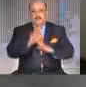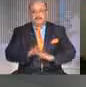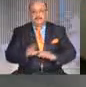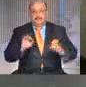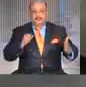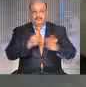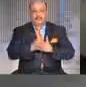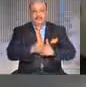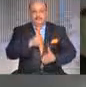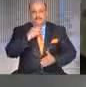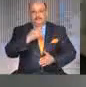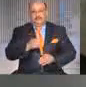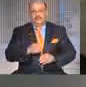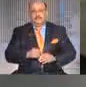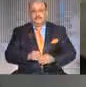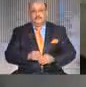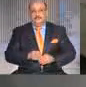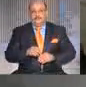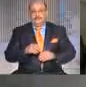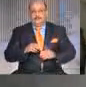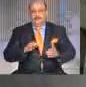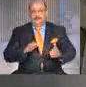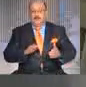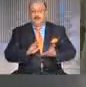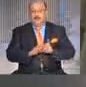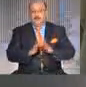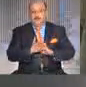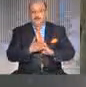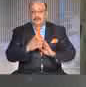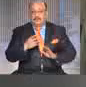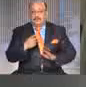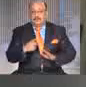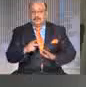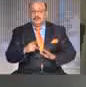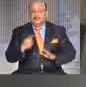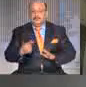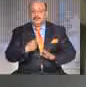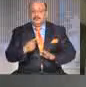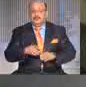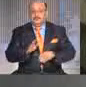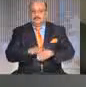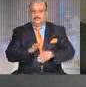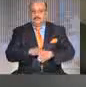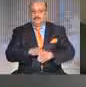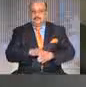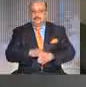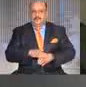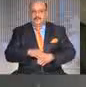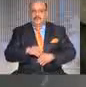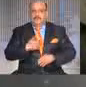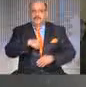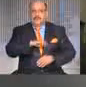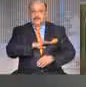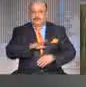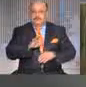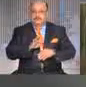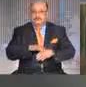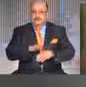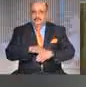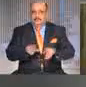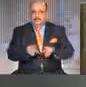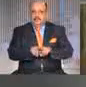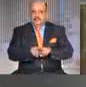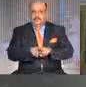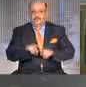جريح، هو رقم كبير بمعدل معناها كل يوم فما جريح وزوز جرحى. هذه رسالة